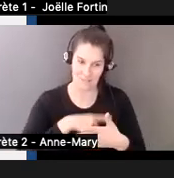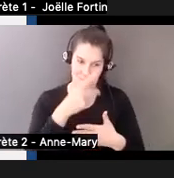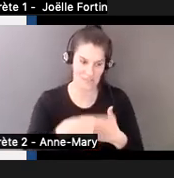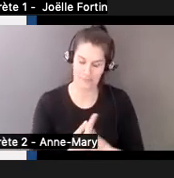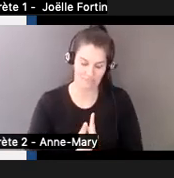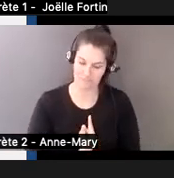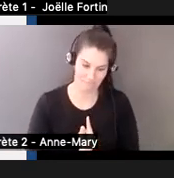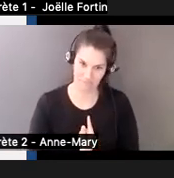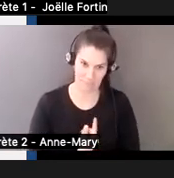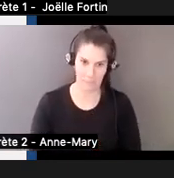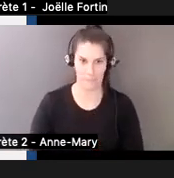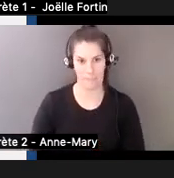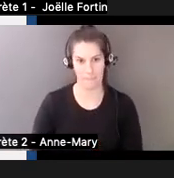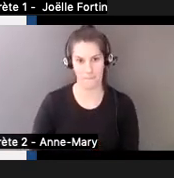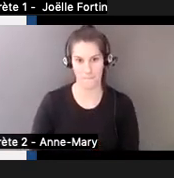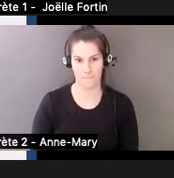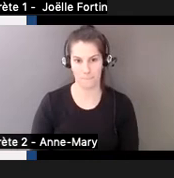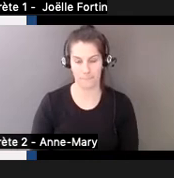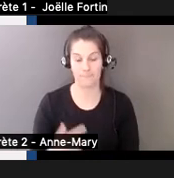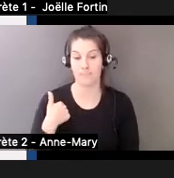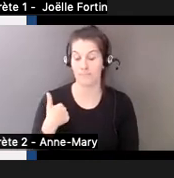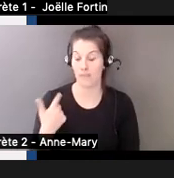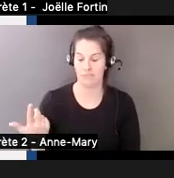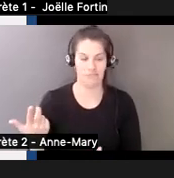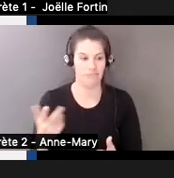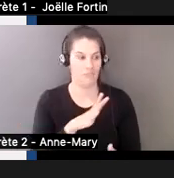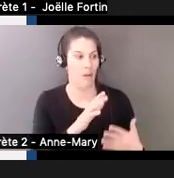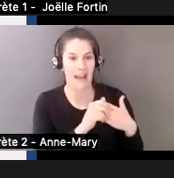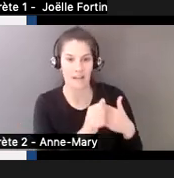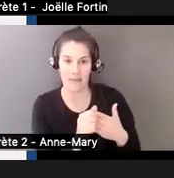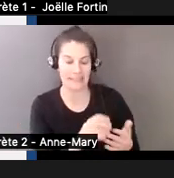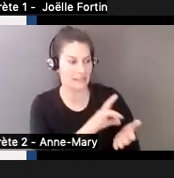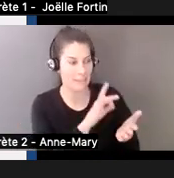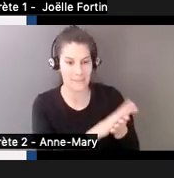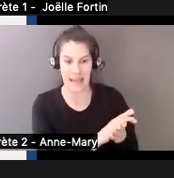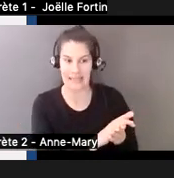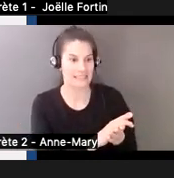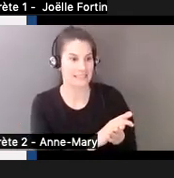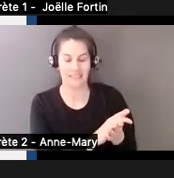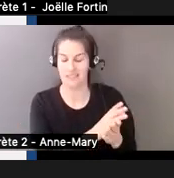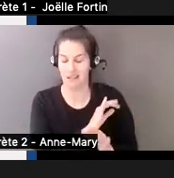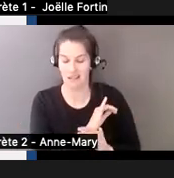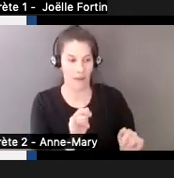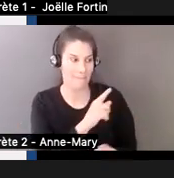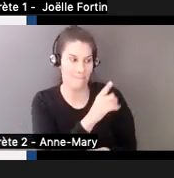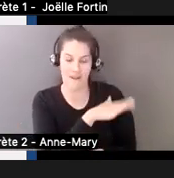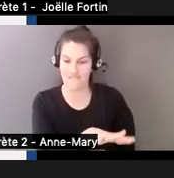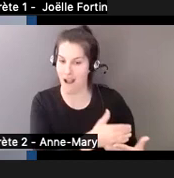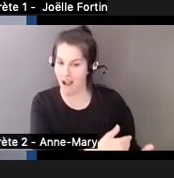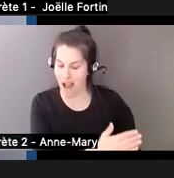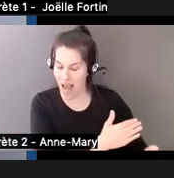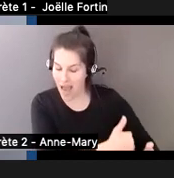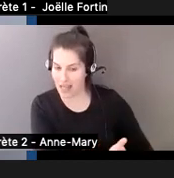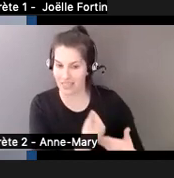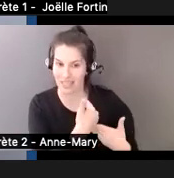C'est pas moi. Je suis accompagnée par un mari extra et des enfants extraordinaires.